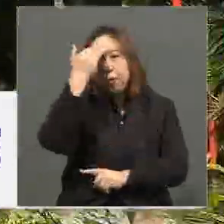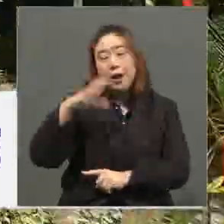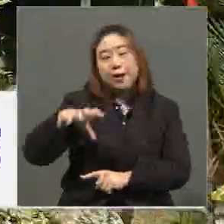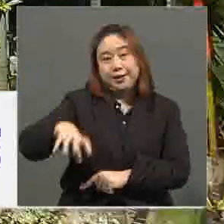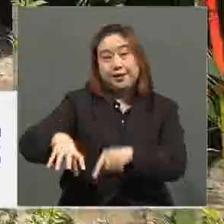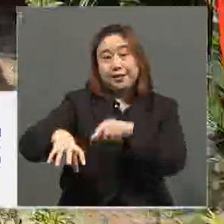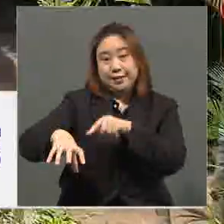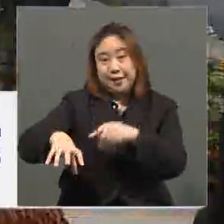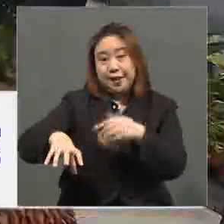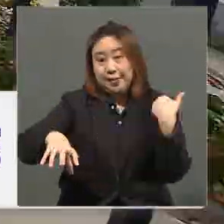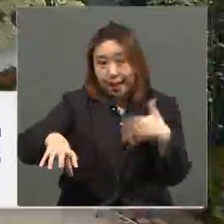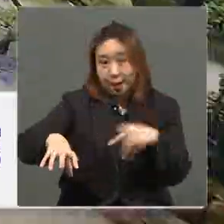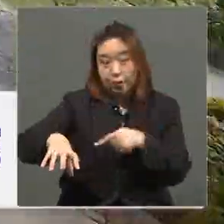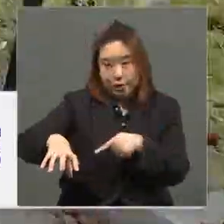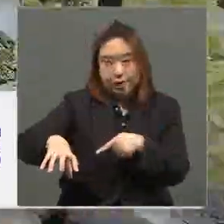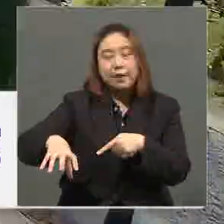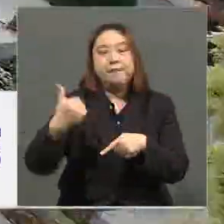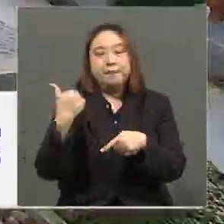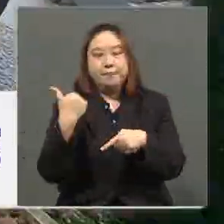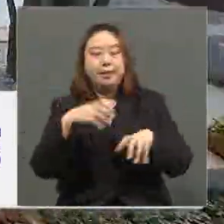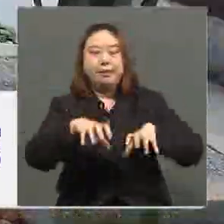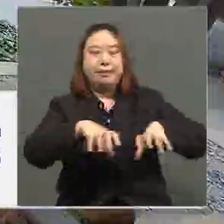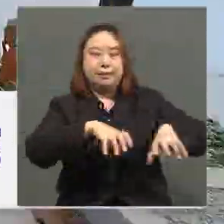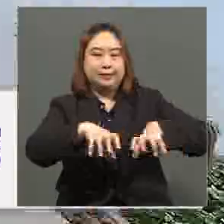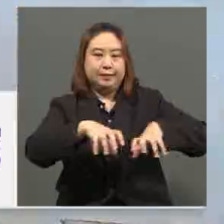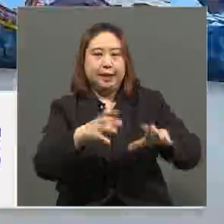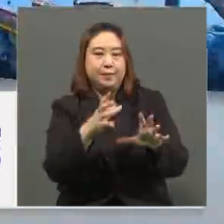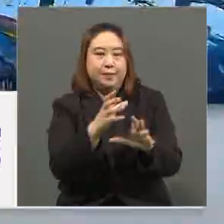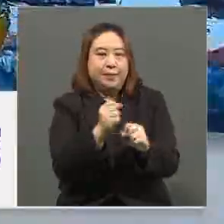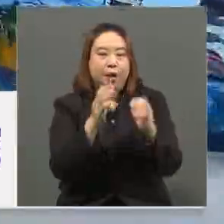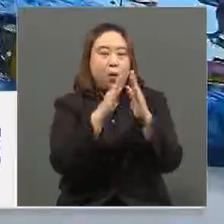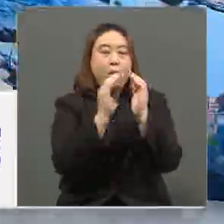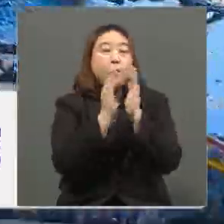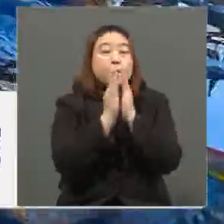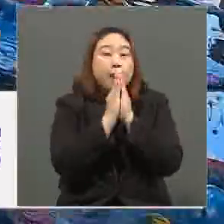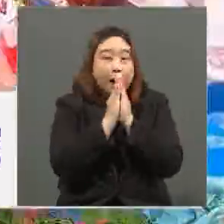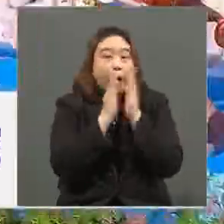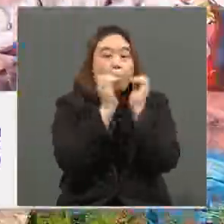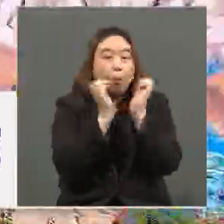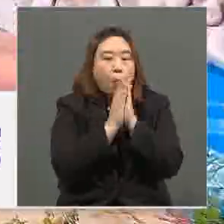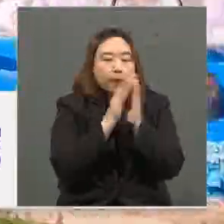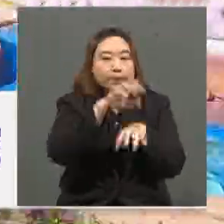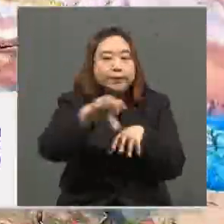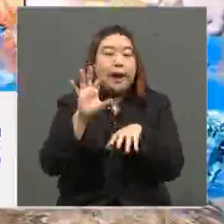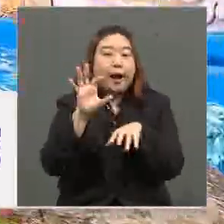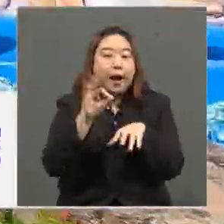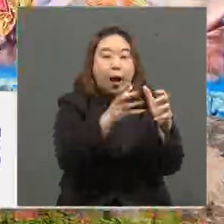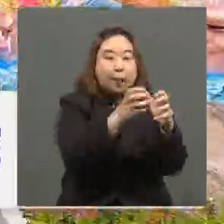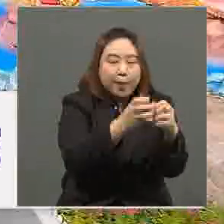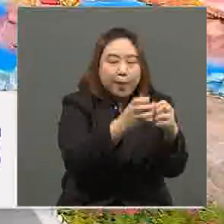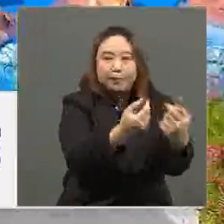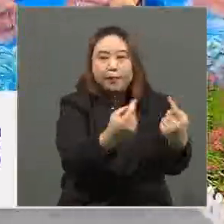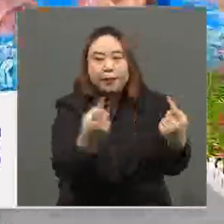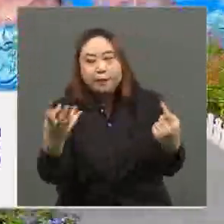พุทธคุณแล้วนะครับที่สวนนงนุชก็ยังมีการจัดสร้างพระกก้าวัดพระพรหมพระพิฆเนศพญานาคและ